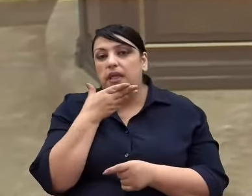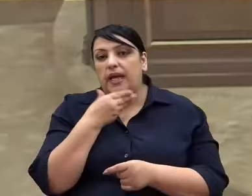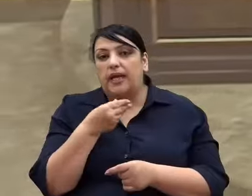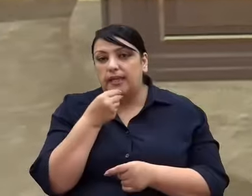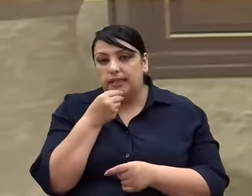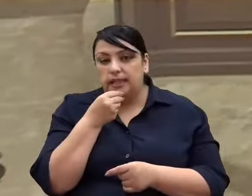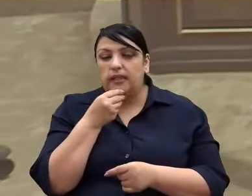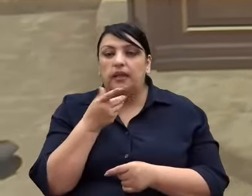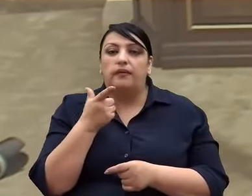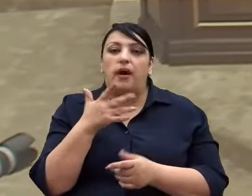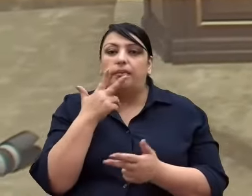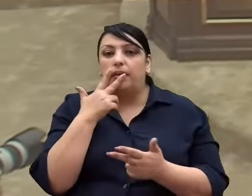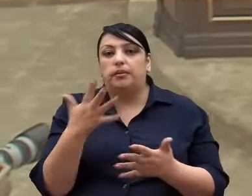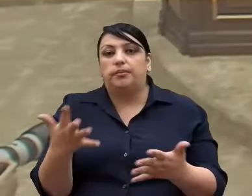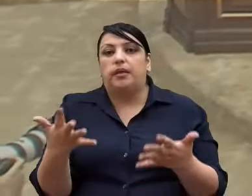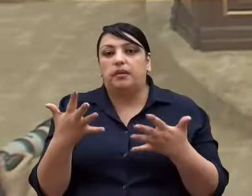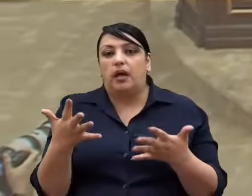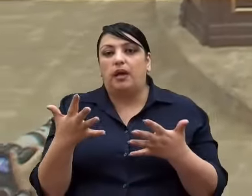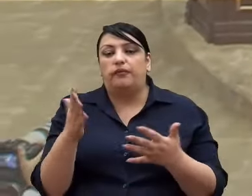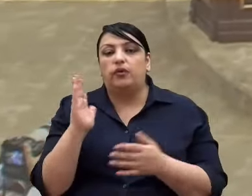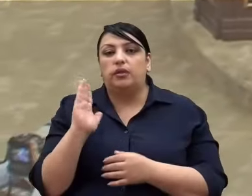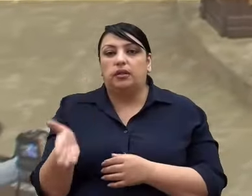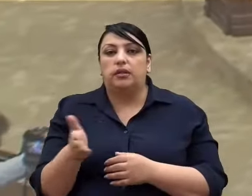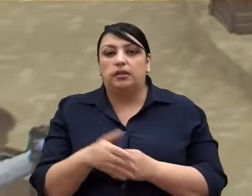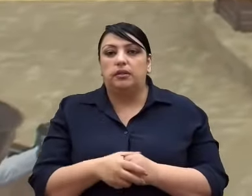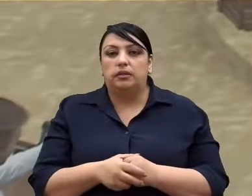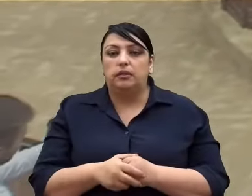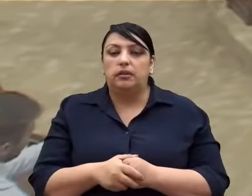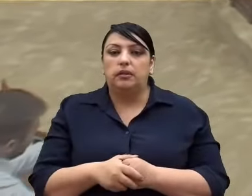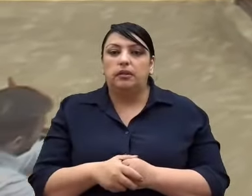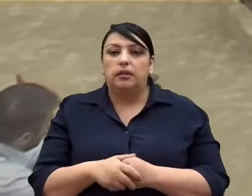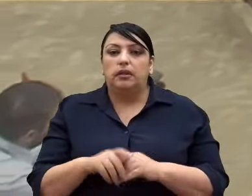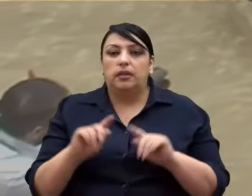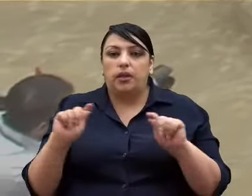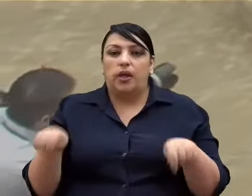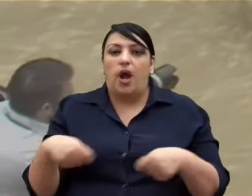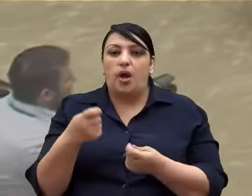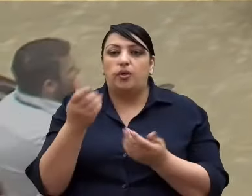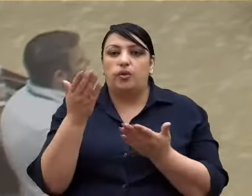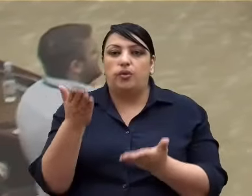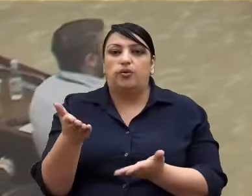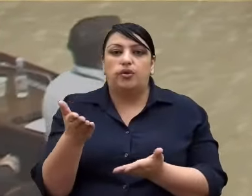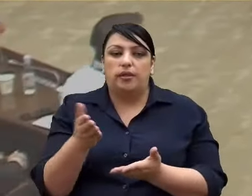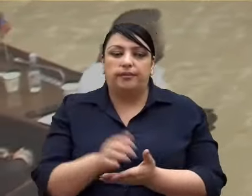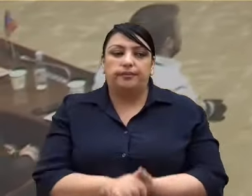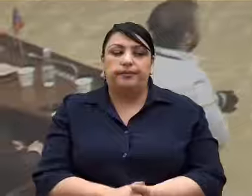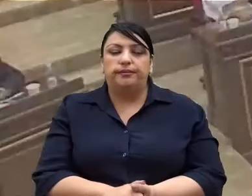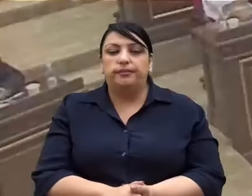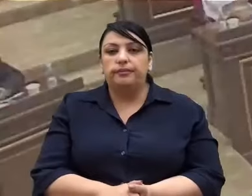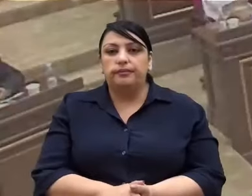եւ պատկերավոր կլինի, ես էլ գալոշը։